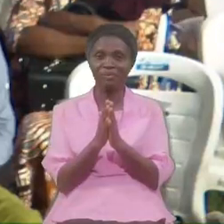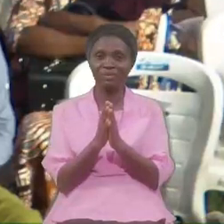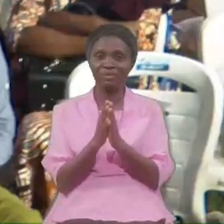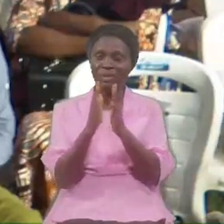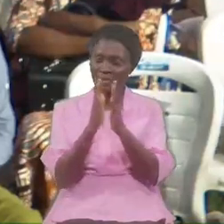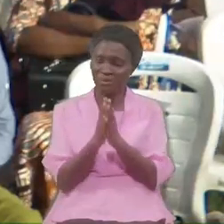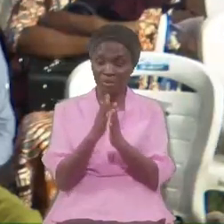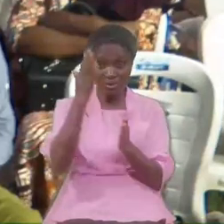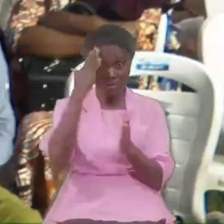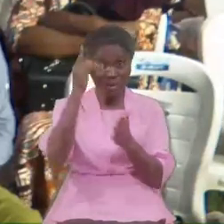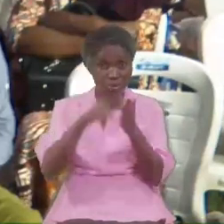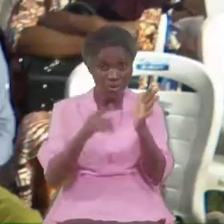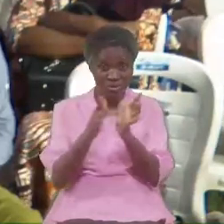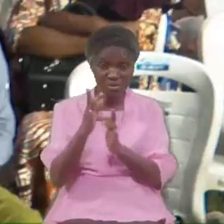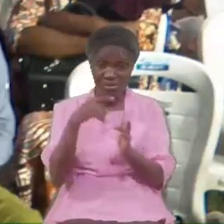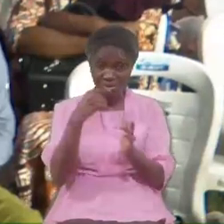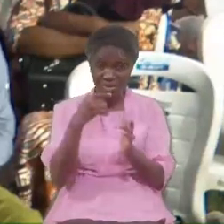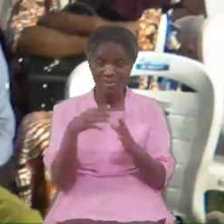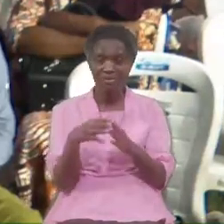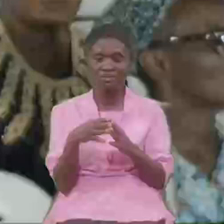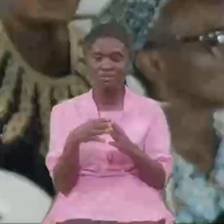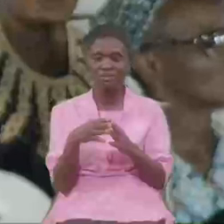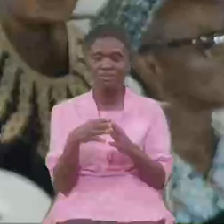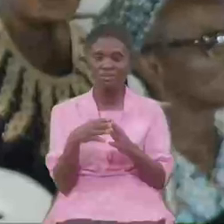C'est ce que Jésus a dit.